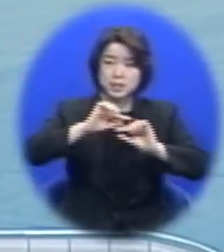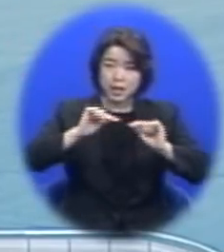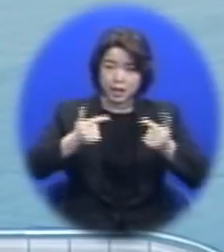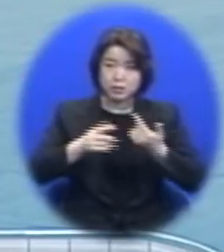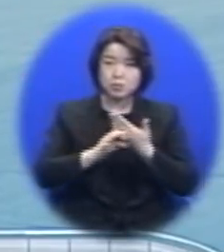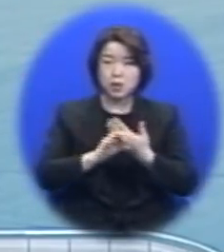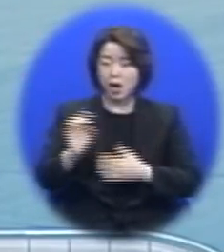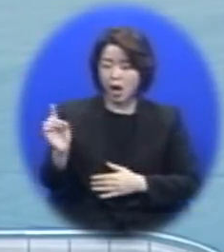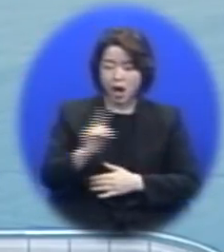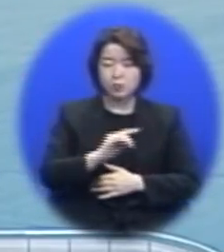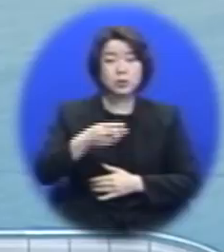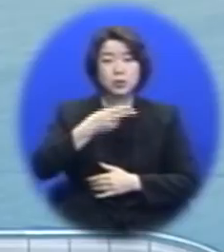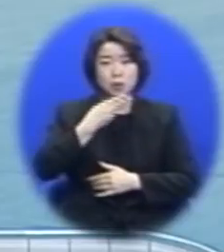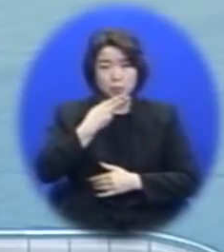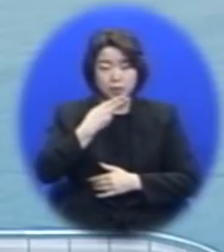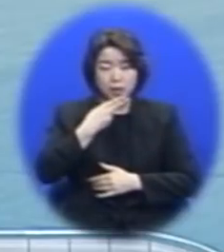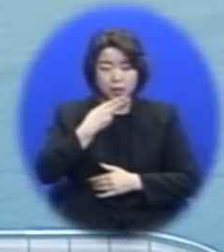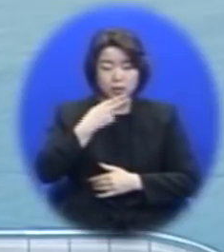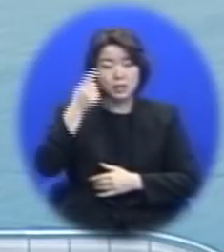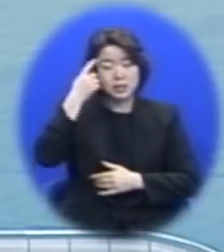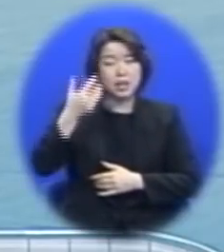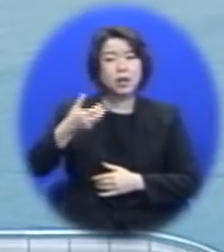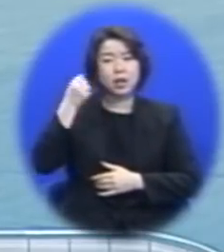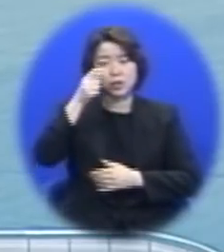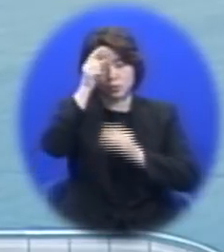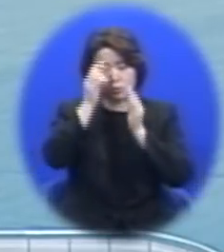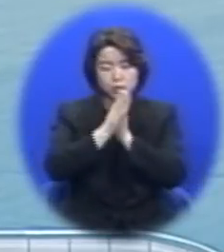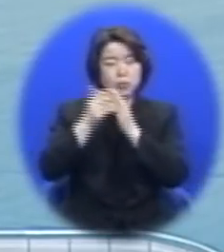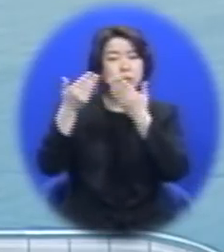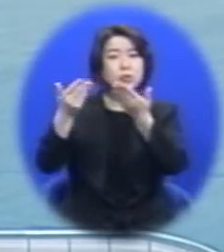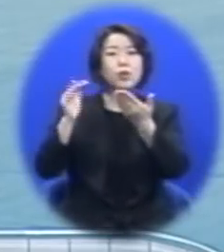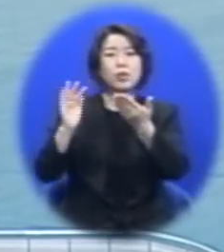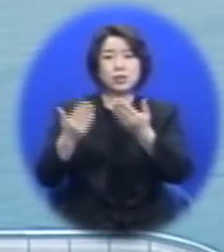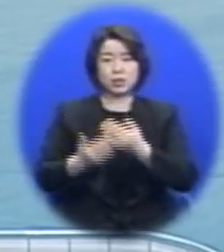없다, 이런 생각으로 기도해 주셔야 돼요.